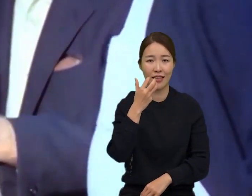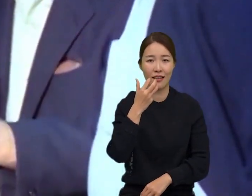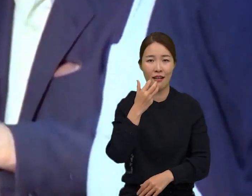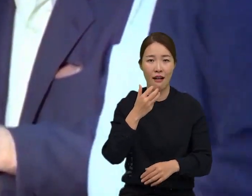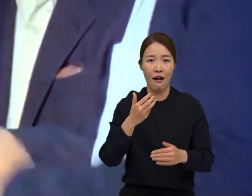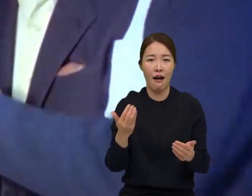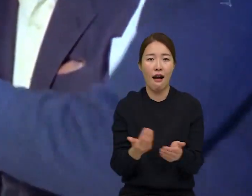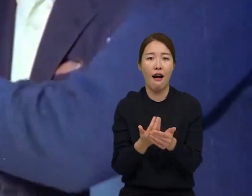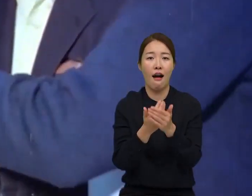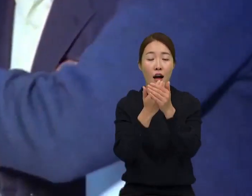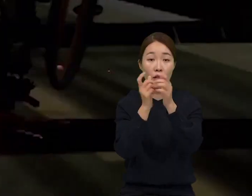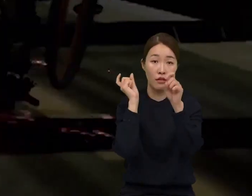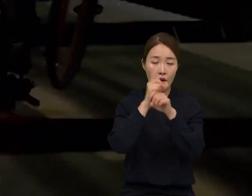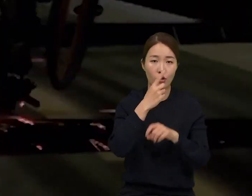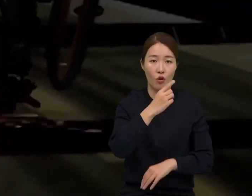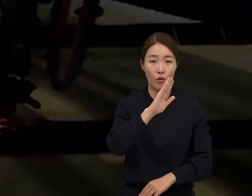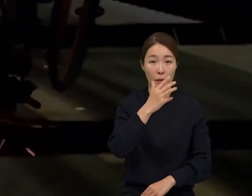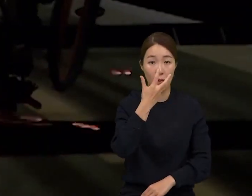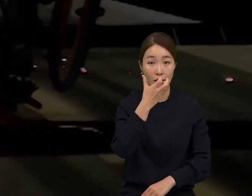그리고